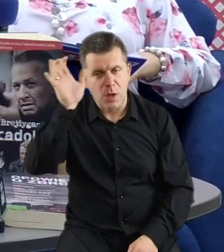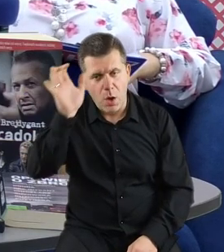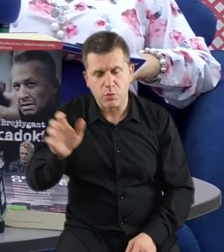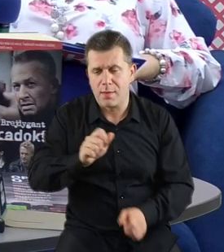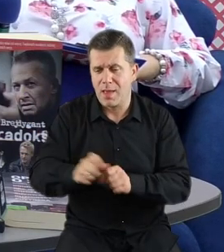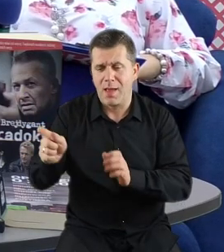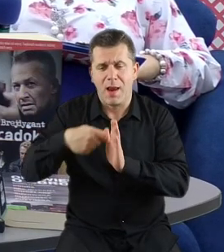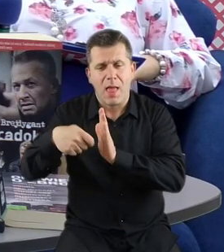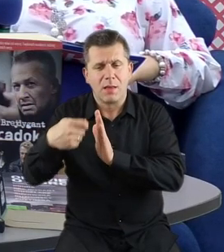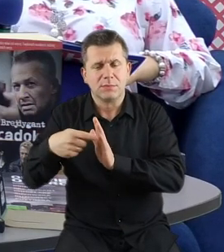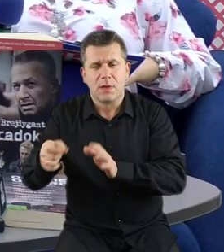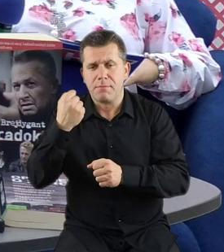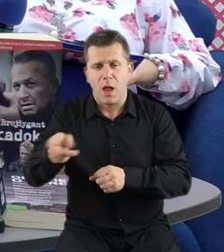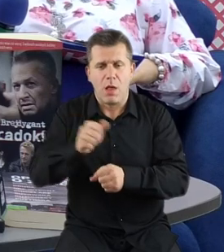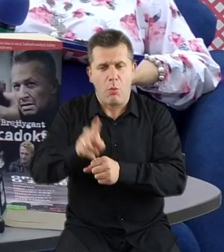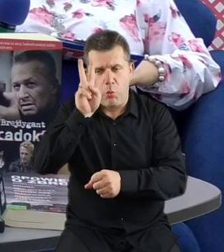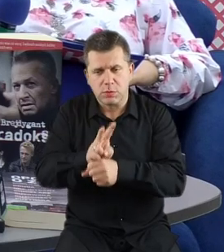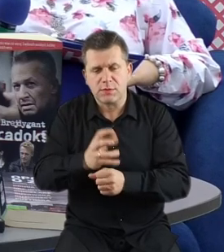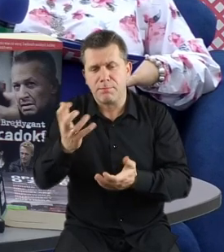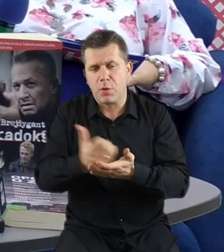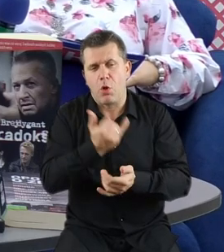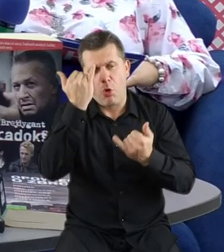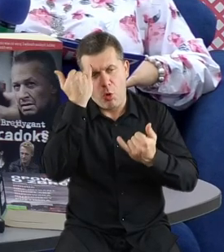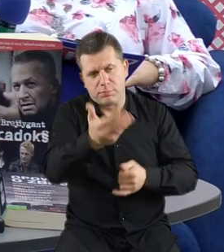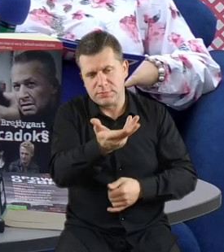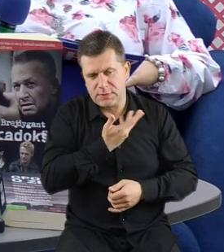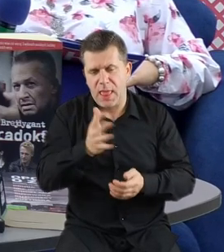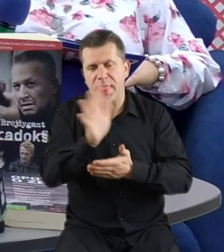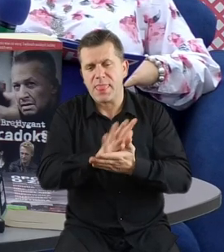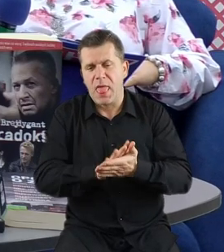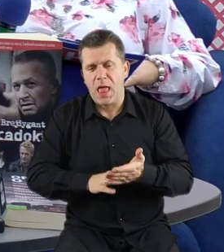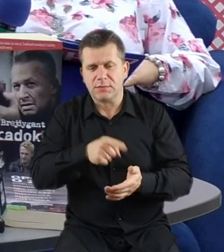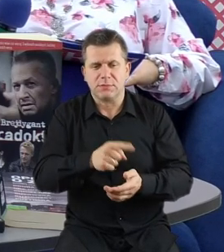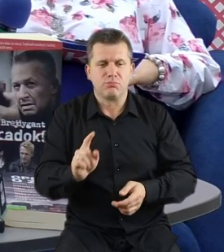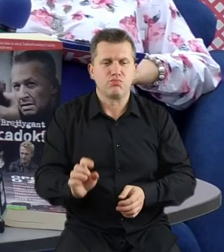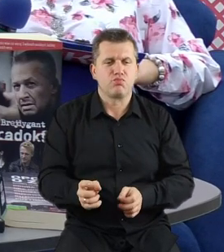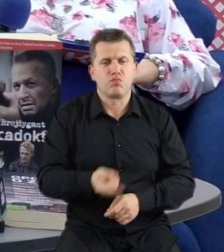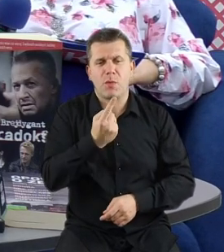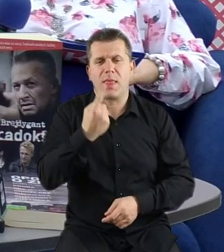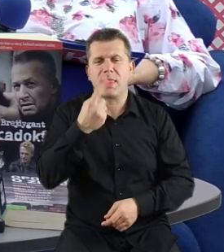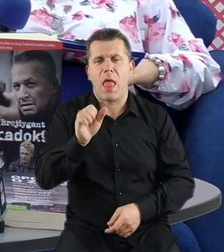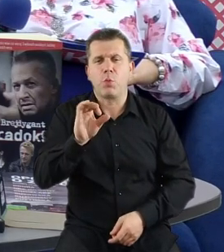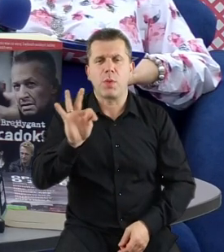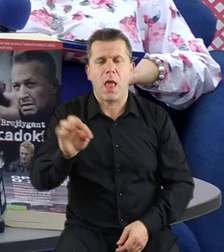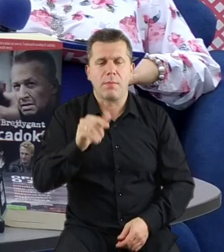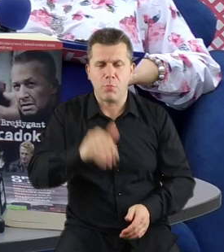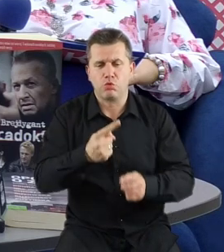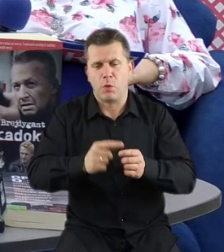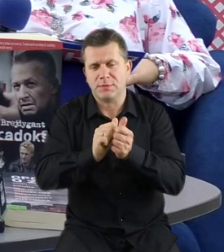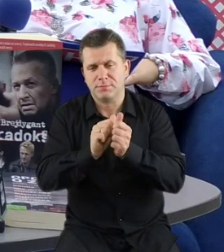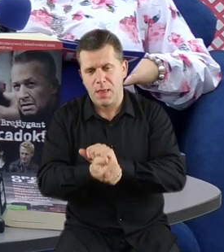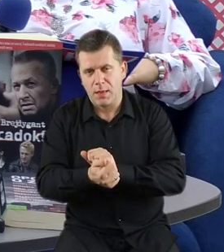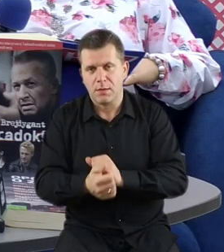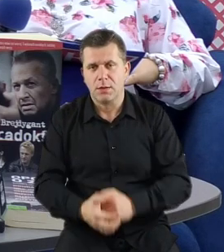jest reżyser bardzo uznany, bierze czyjś tekst, debiutanta powiedzmy czy coś, no to on go może zmienić.